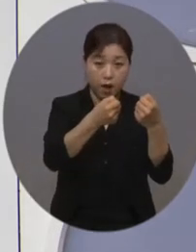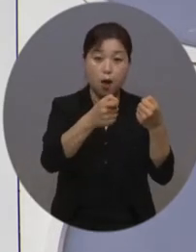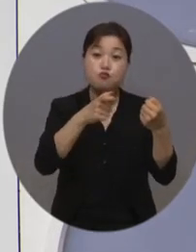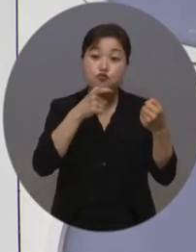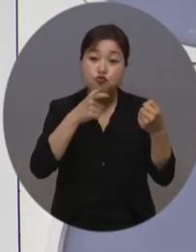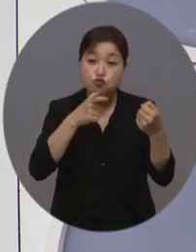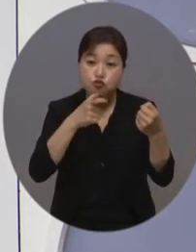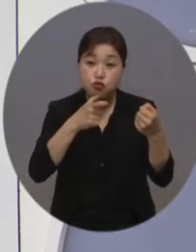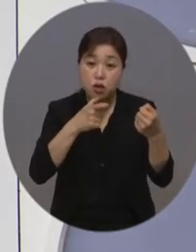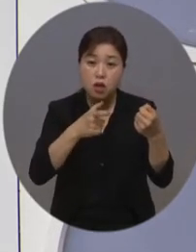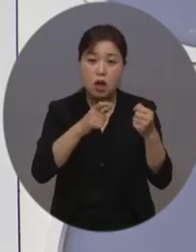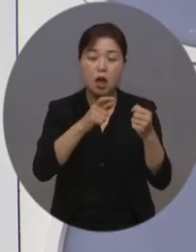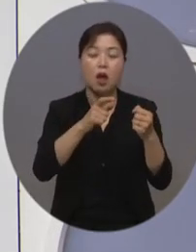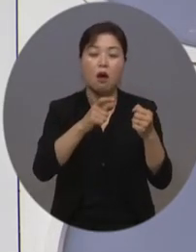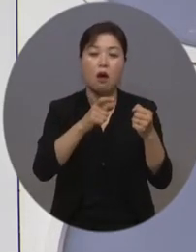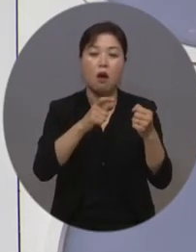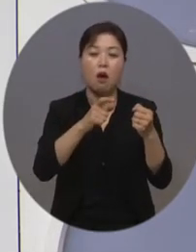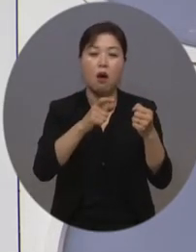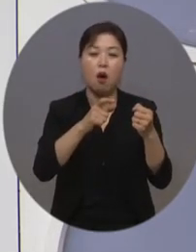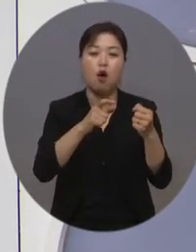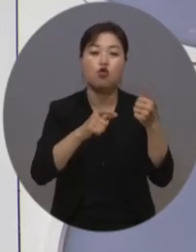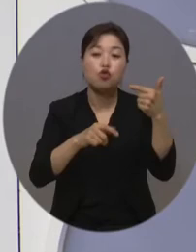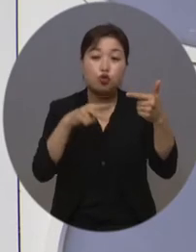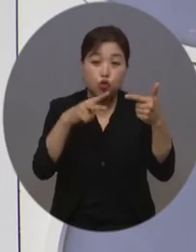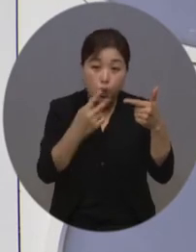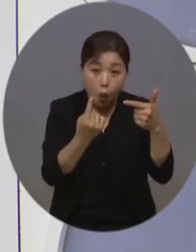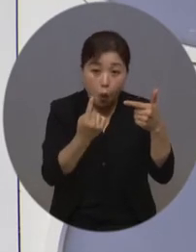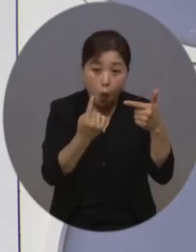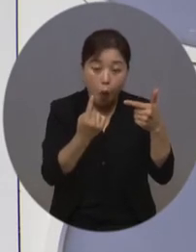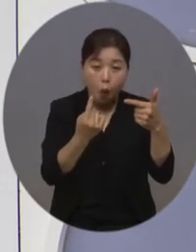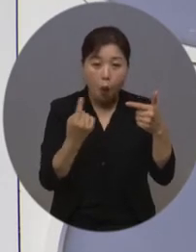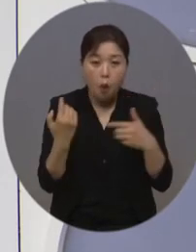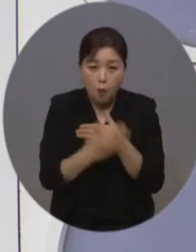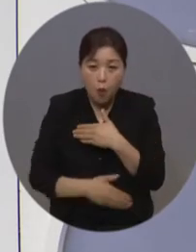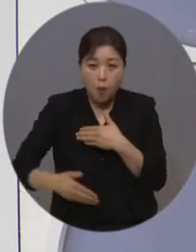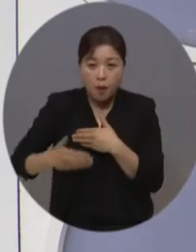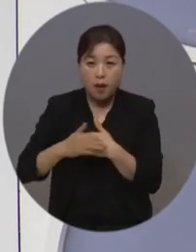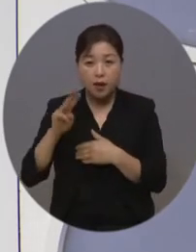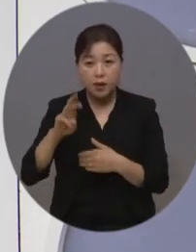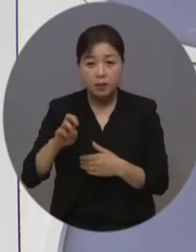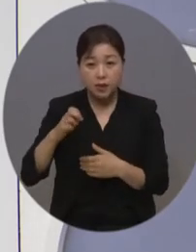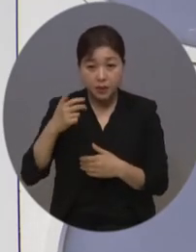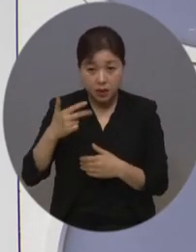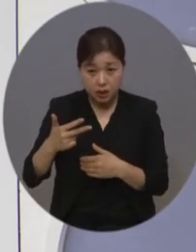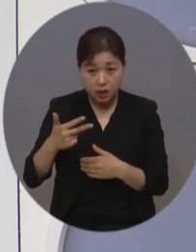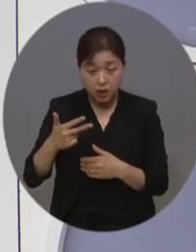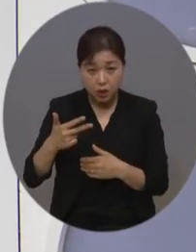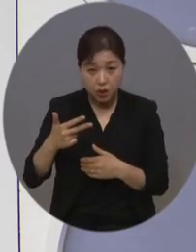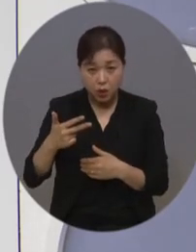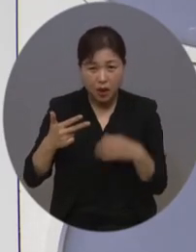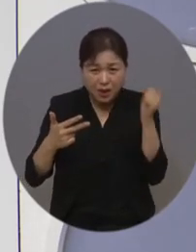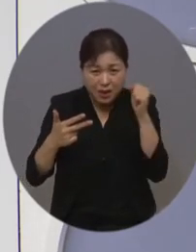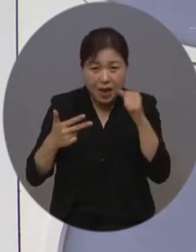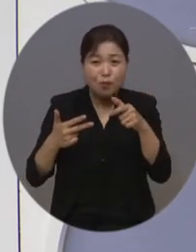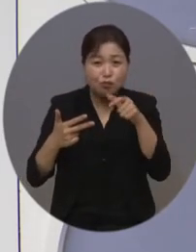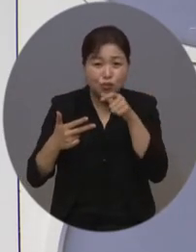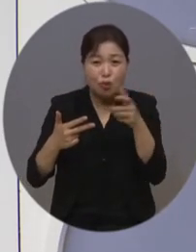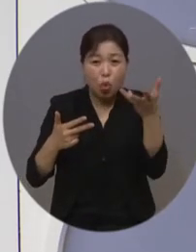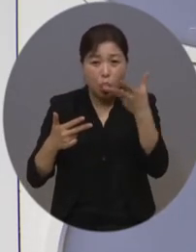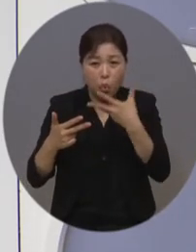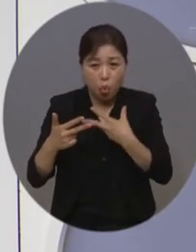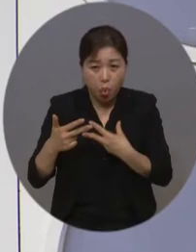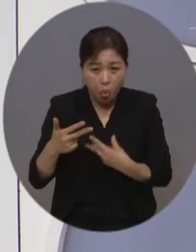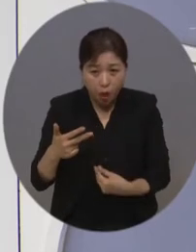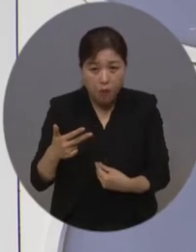37도예요. 그러니까 이 37도 위장에 6도씨의 물이 들어오면 위장이 어떻게 하세요? 좋아하겠습니까? 좋아할 리가 없는